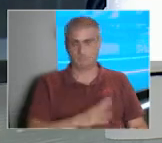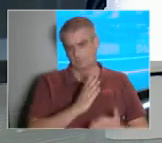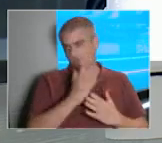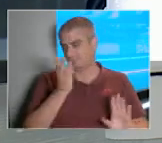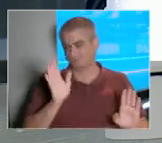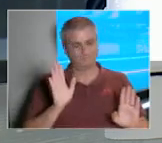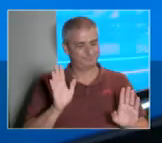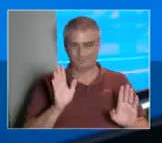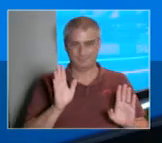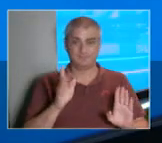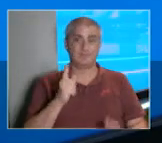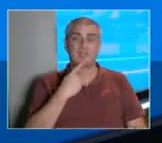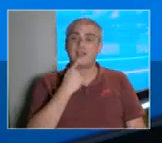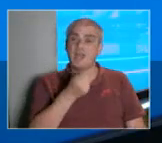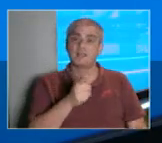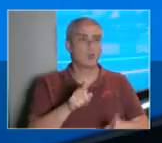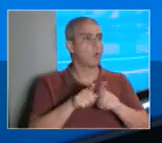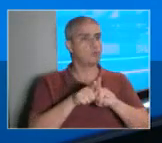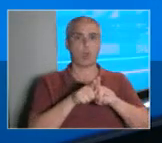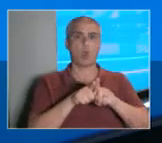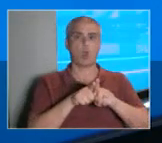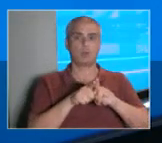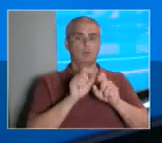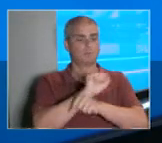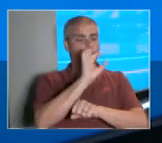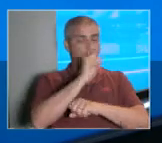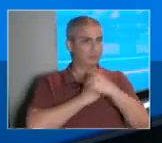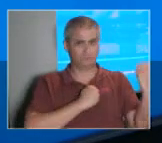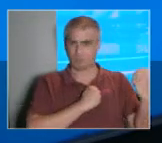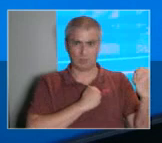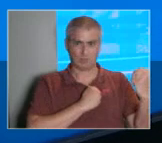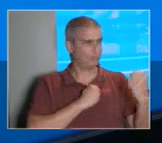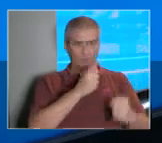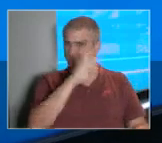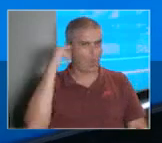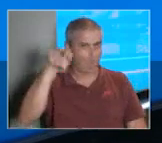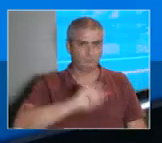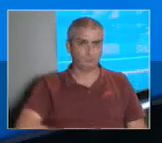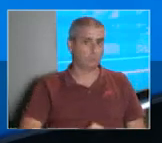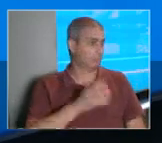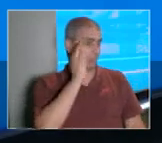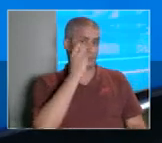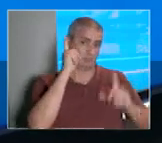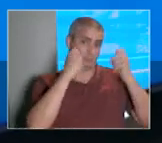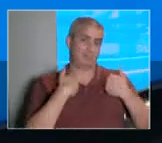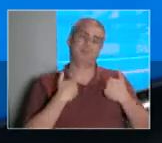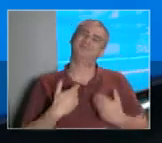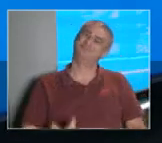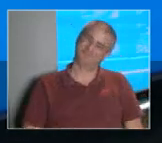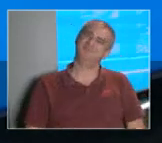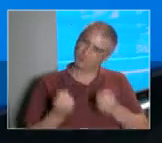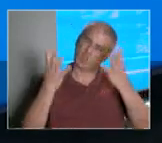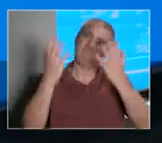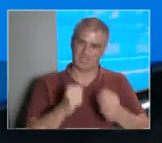למדנו. לצייר את זה כמחאה של השמאל, אתם לא הייתם שם. אהוד ברק, צילמו לנו. נו,